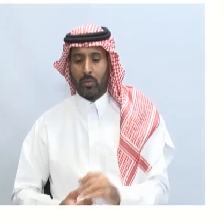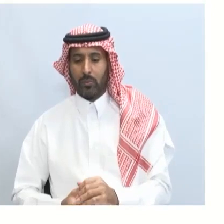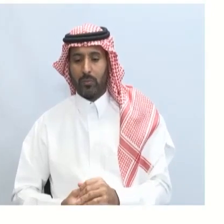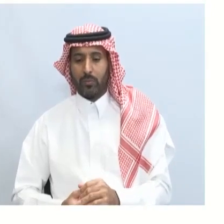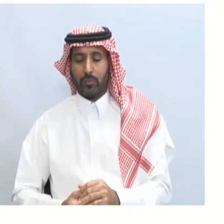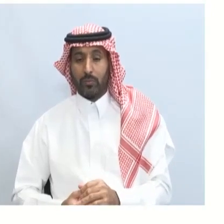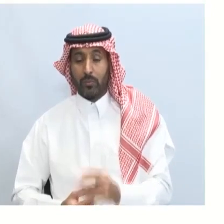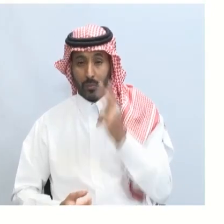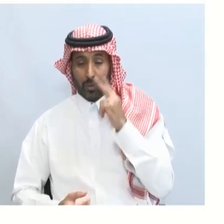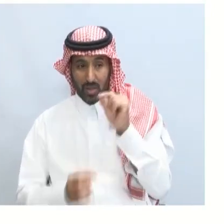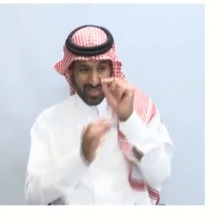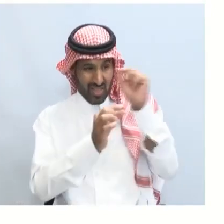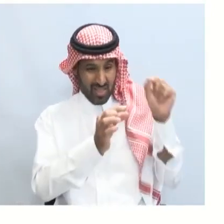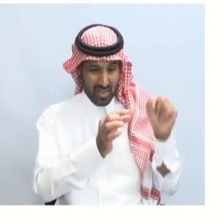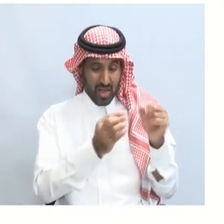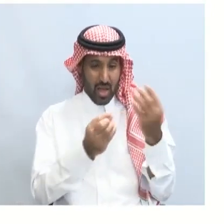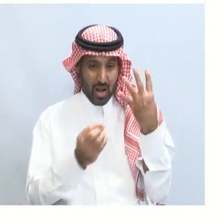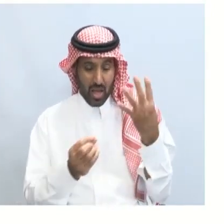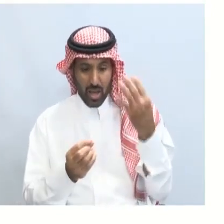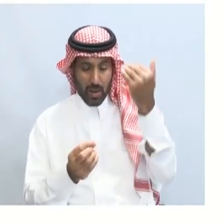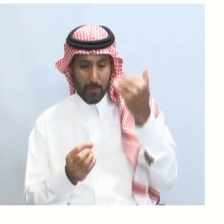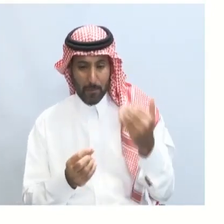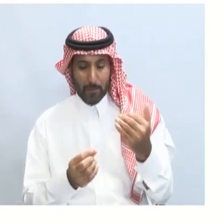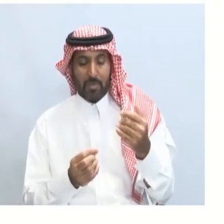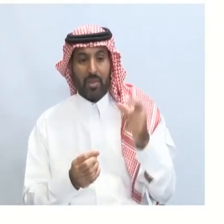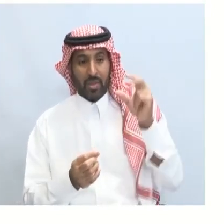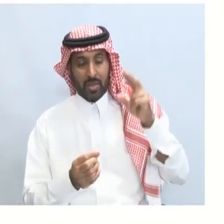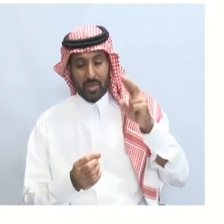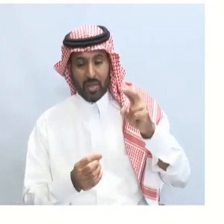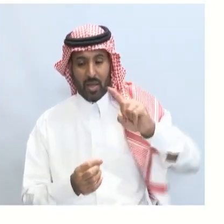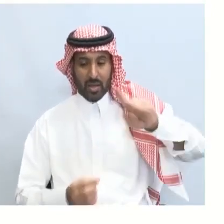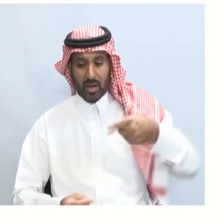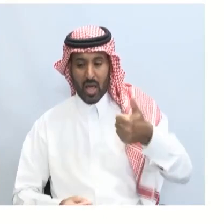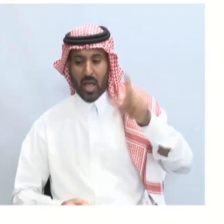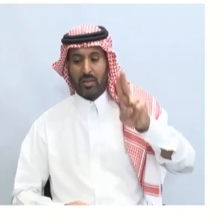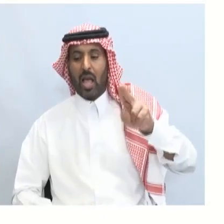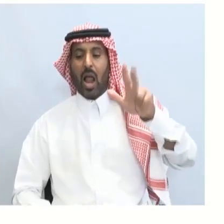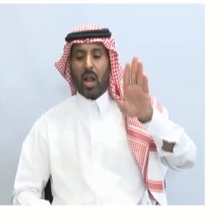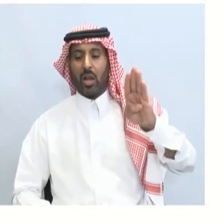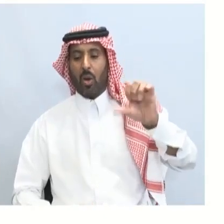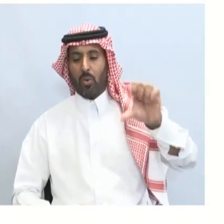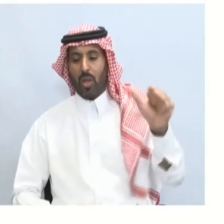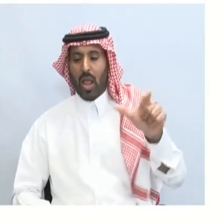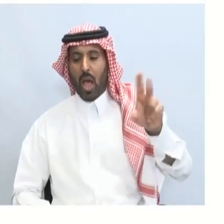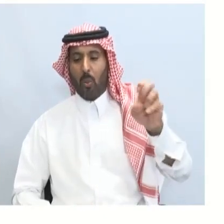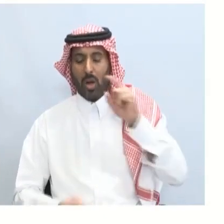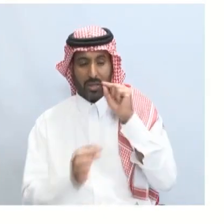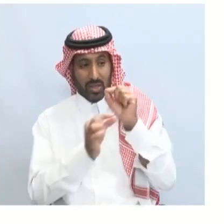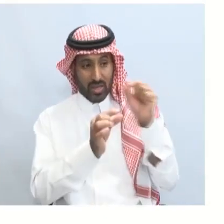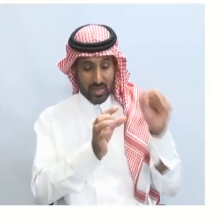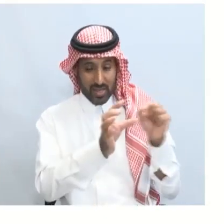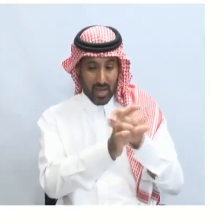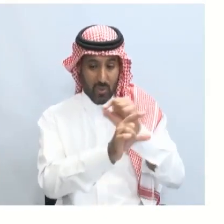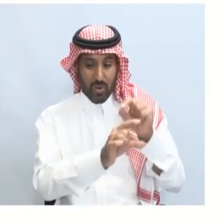ايضا لدينا من ضمن المراحل ذرات الكون الاولي في الدقائق